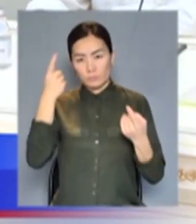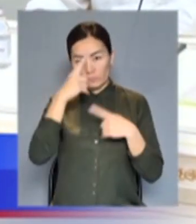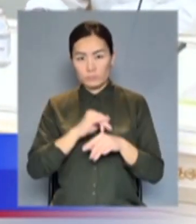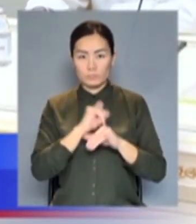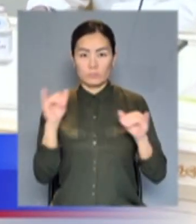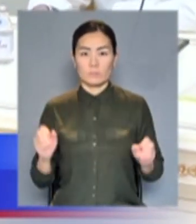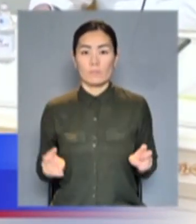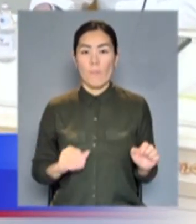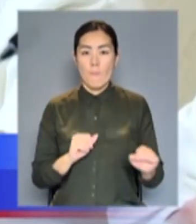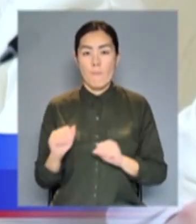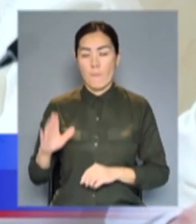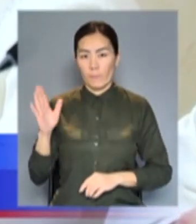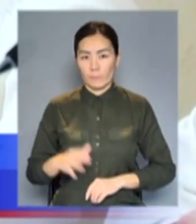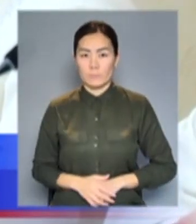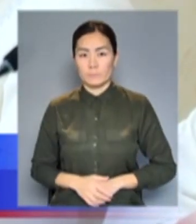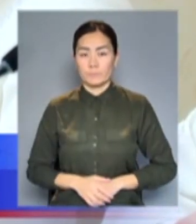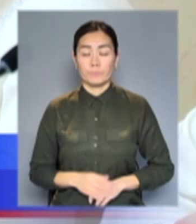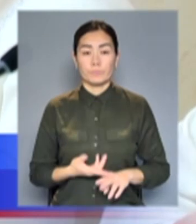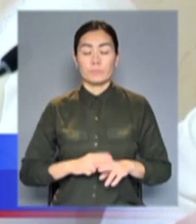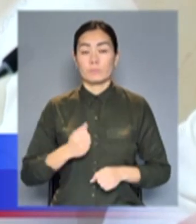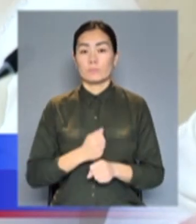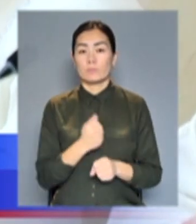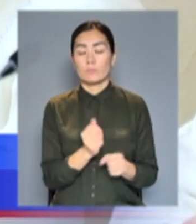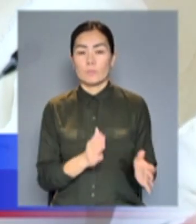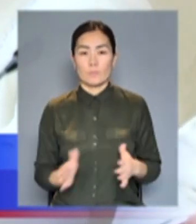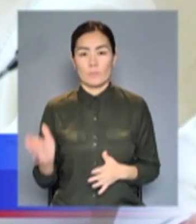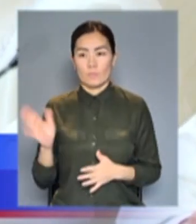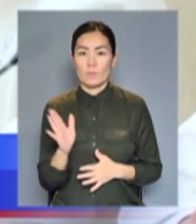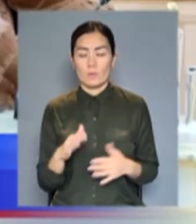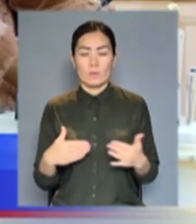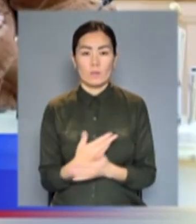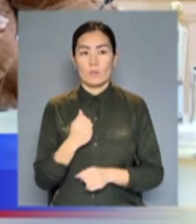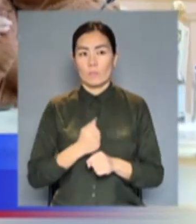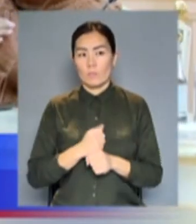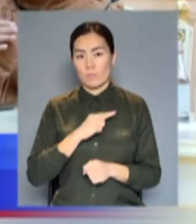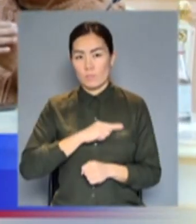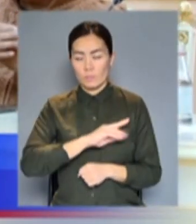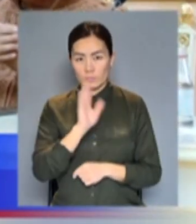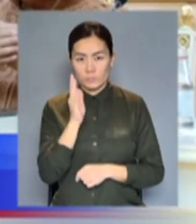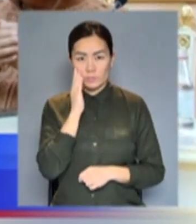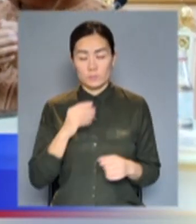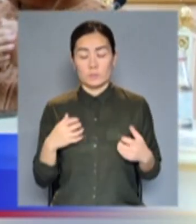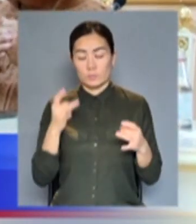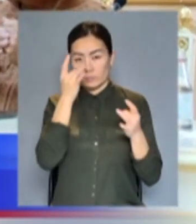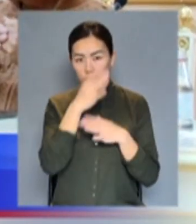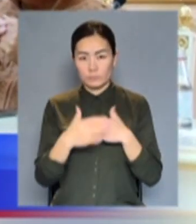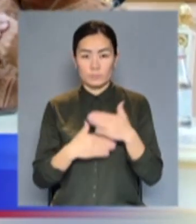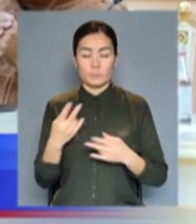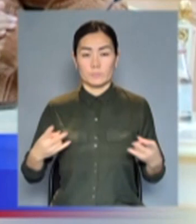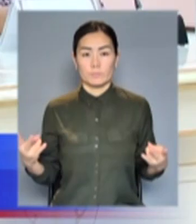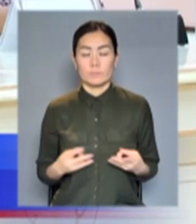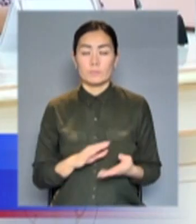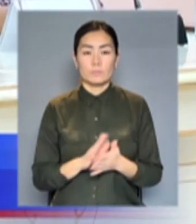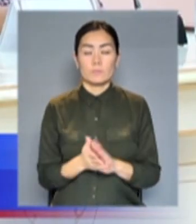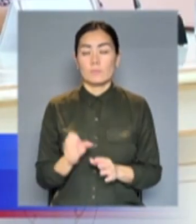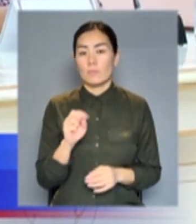идеологиясын таралуының алдын алу, ұлттық құндылықтарды дәріптеу және тарихи сананы жаңғырту, қазаққа болмыс пен салт-дәстүрді ілгерілету.